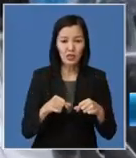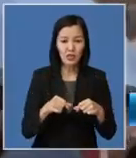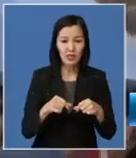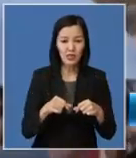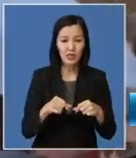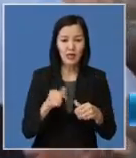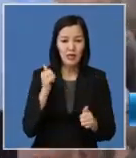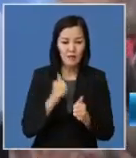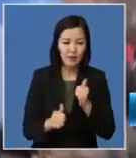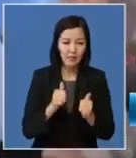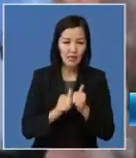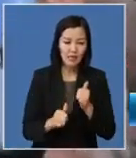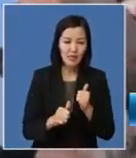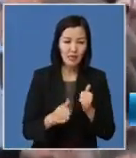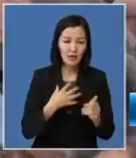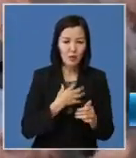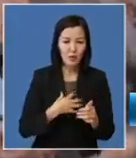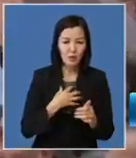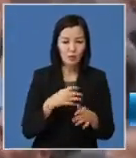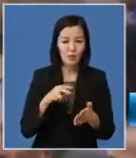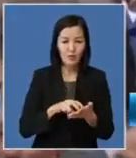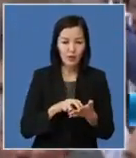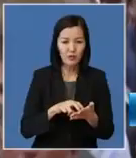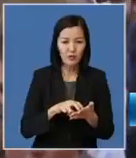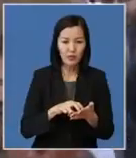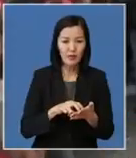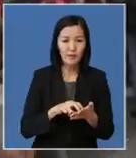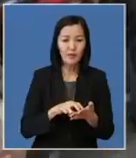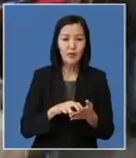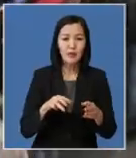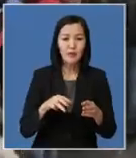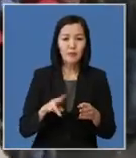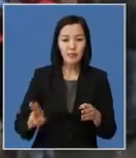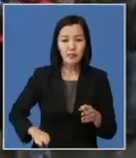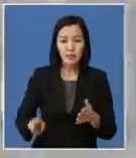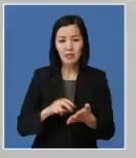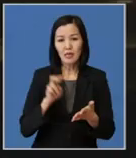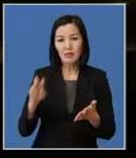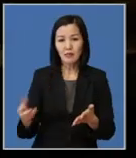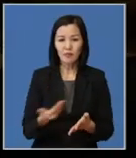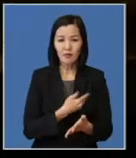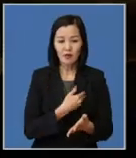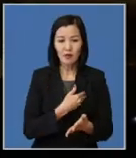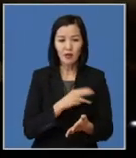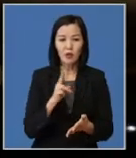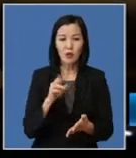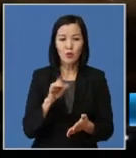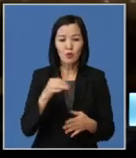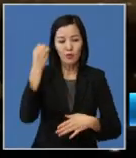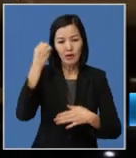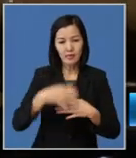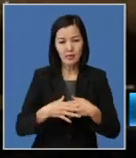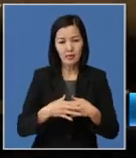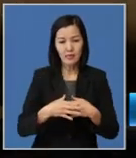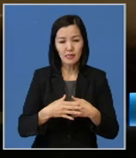кеткен. Олар ел президенті Эммануэль Макронның отставкаға кетуін талап етіп жатыр. Куба астанасы